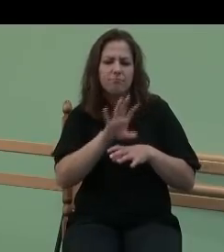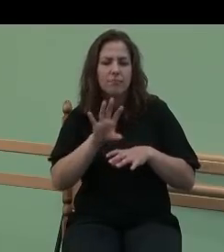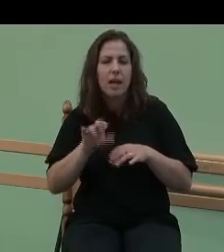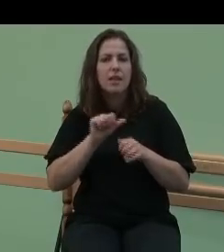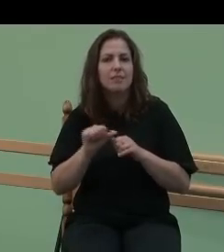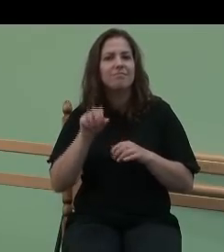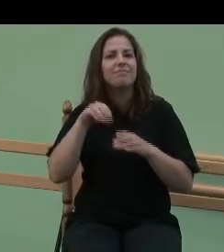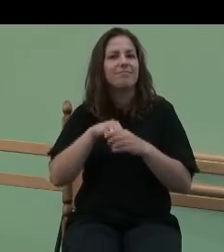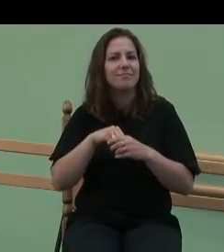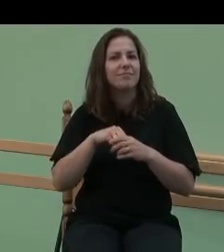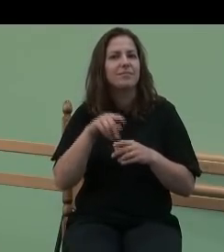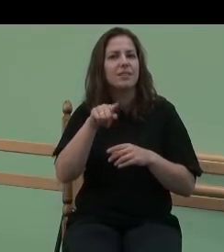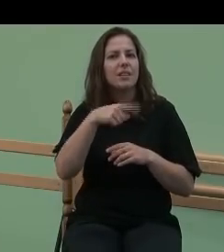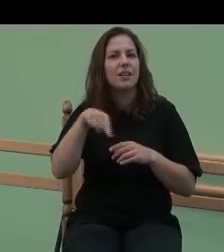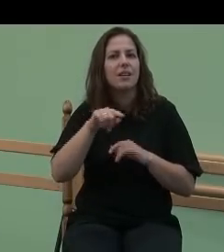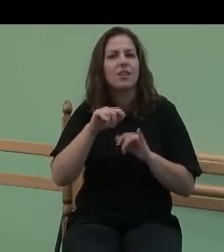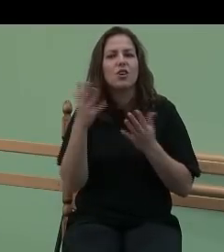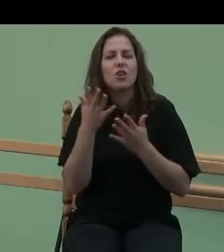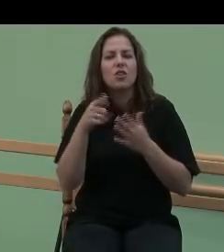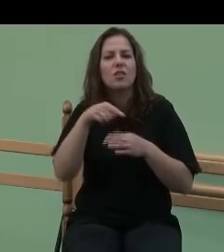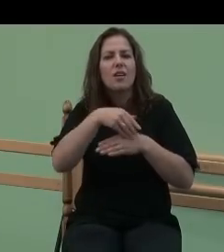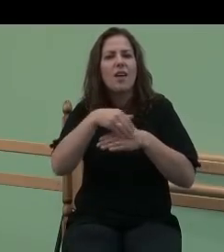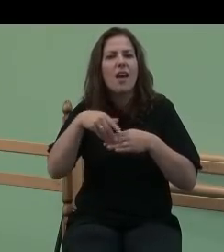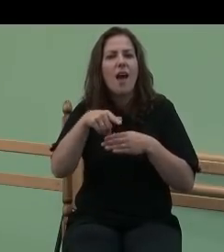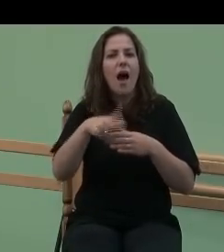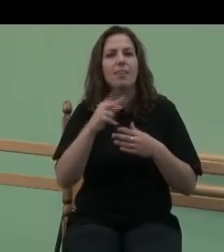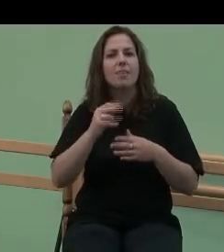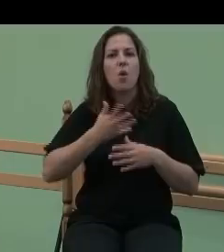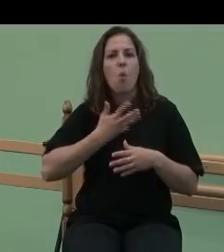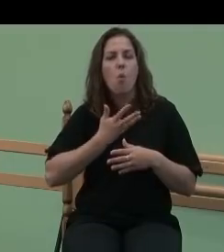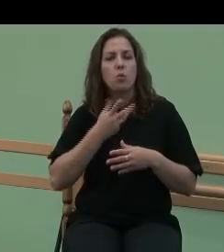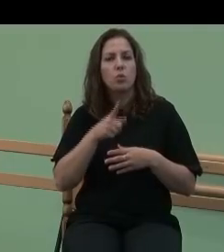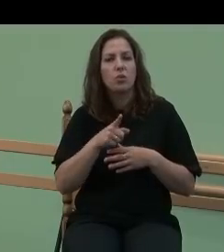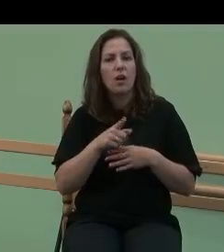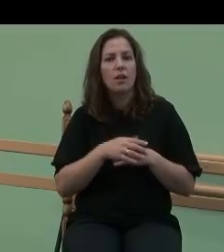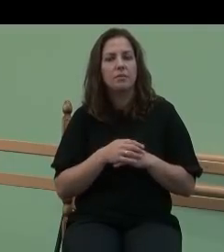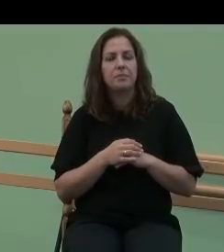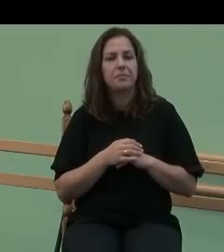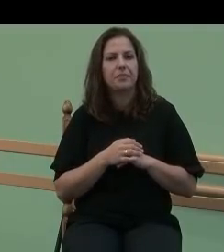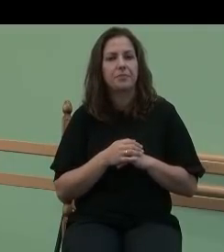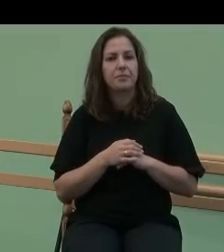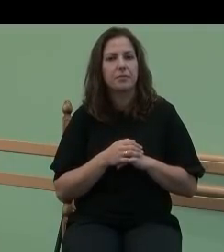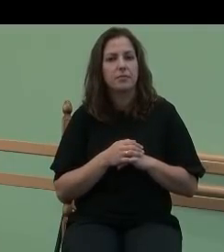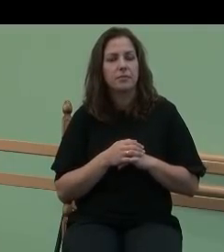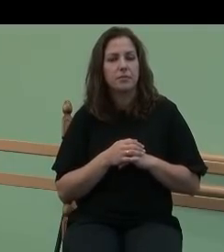jest przedmiotem wiedzy określonej, a nie uczucia albo propagandy.